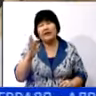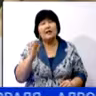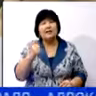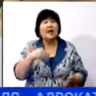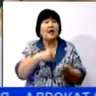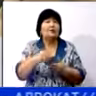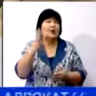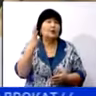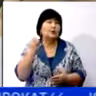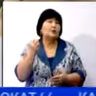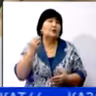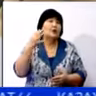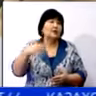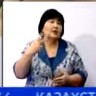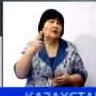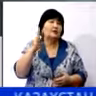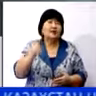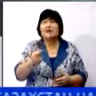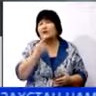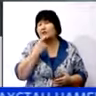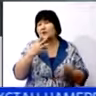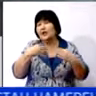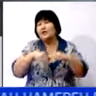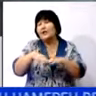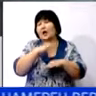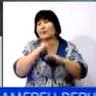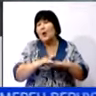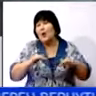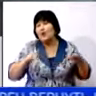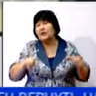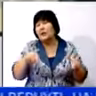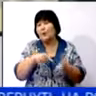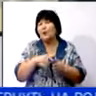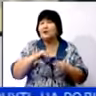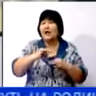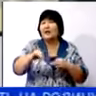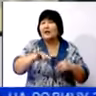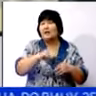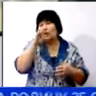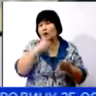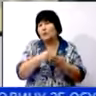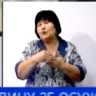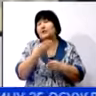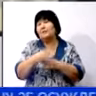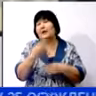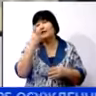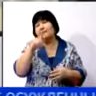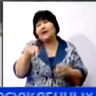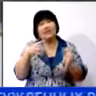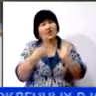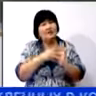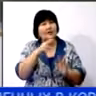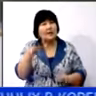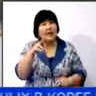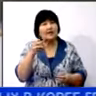закуп 342 квартир для уязвимых слоев населения и многодетных в городе и районах из бюджета выделено 2,9